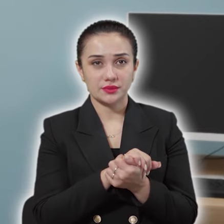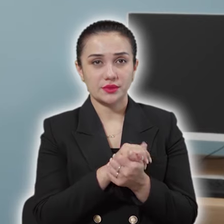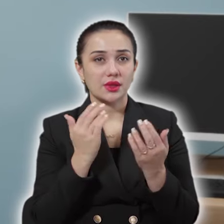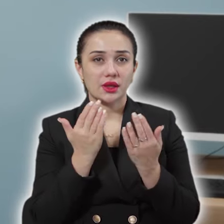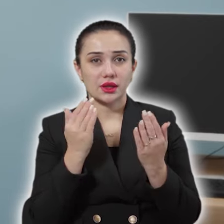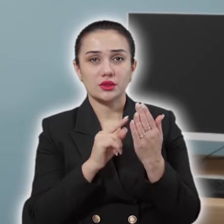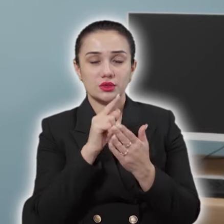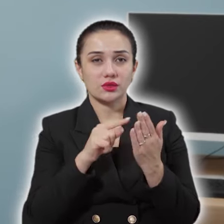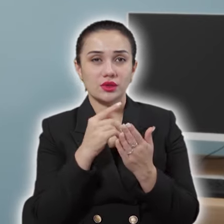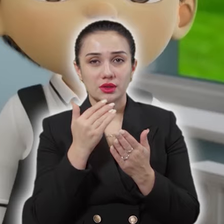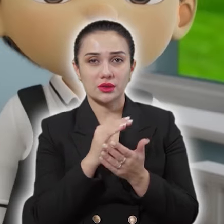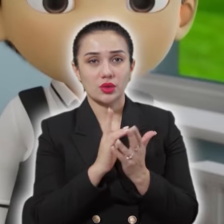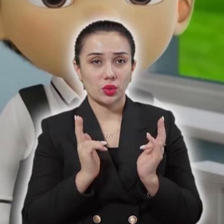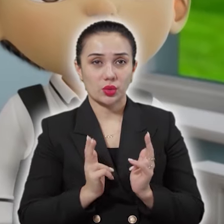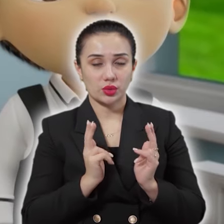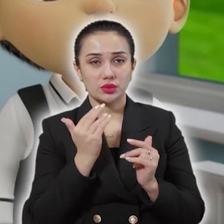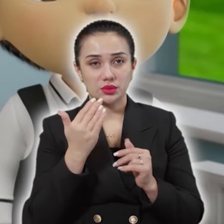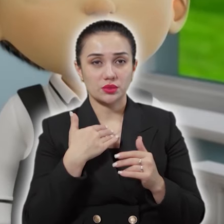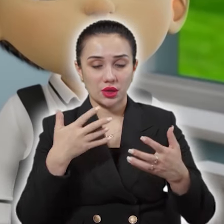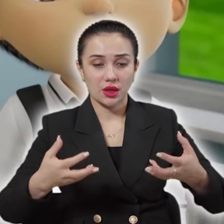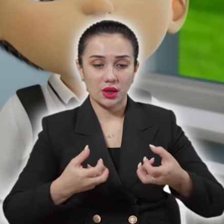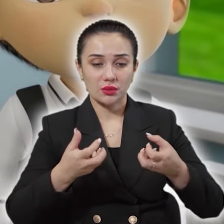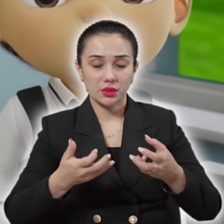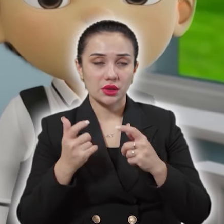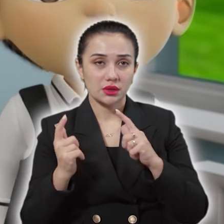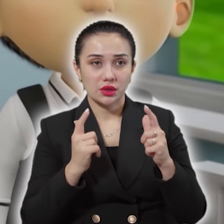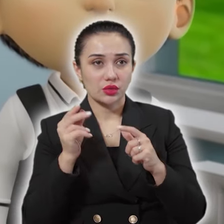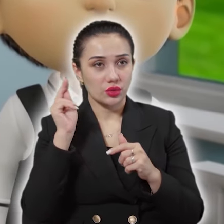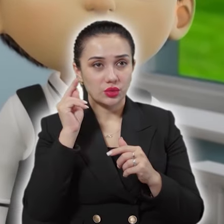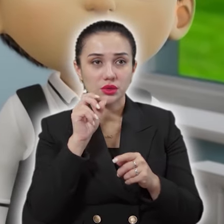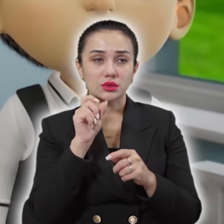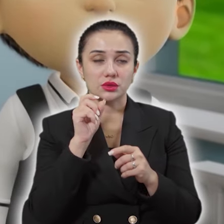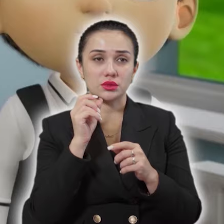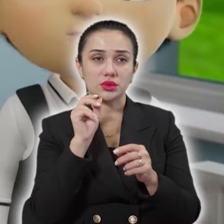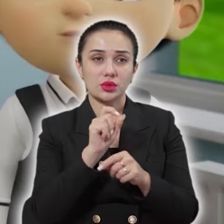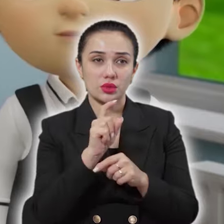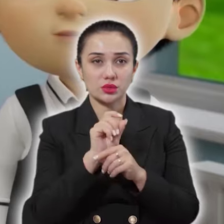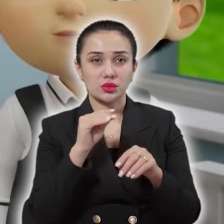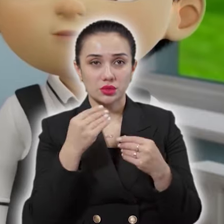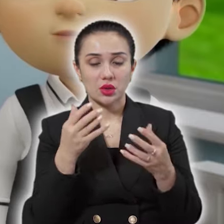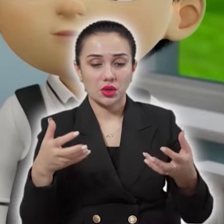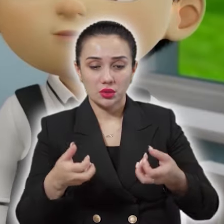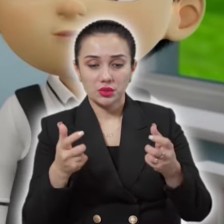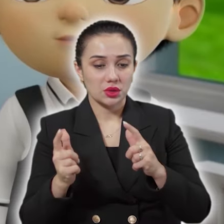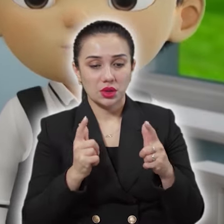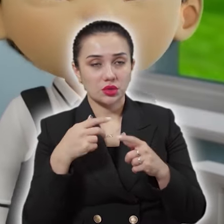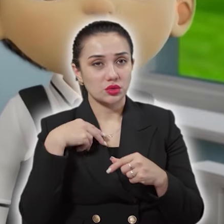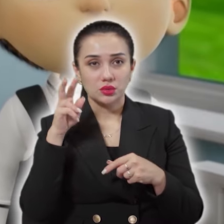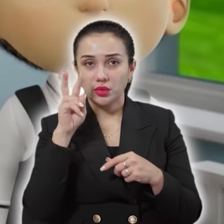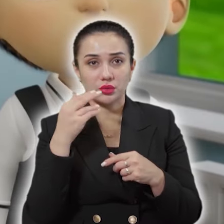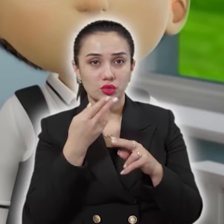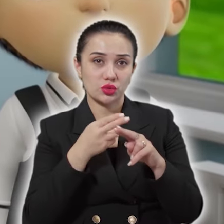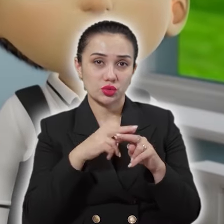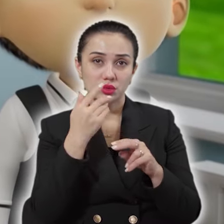Xo'sh, qanaqa savol ekan? O'qituvchimiz bizga xamir tayyorlashni o'rganib kelinglar deb topshiriq berdi. Biz esa xamir tayyorlashni